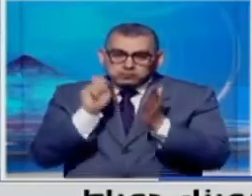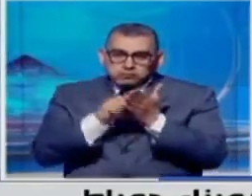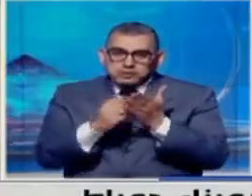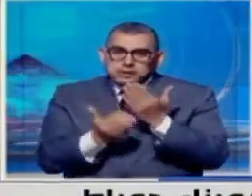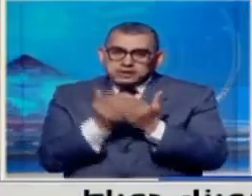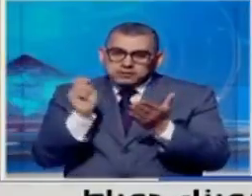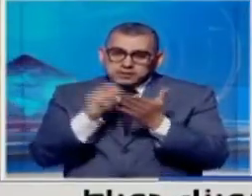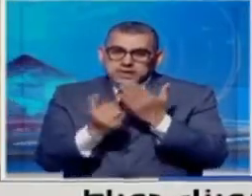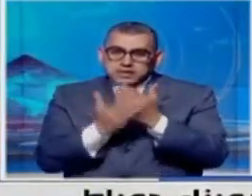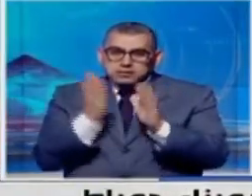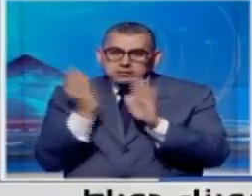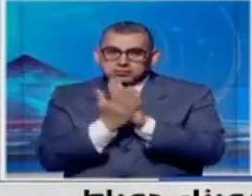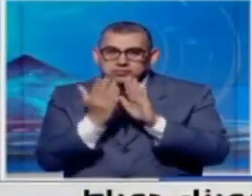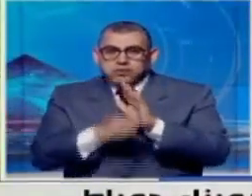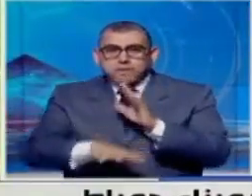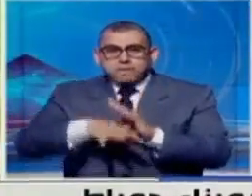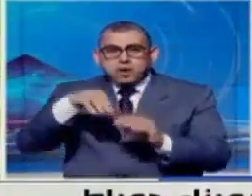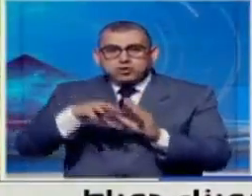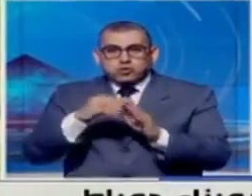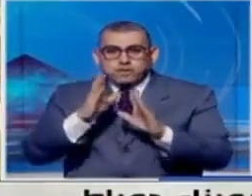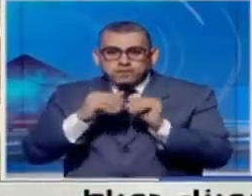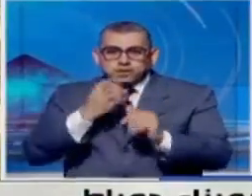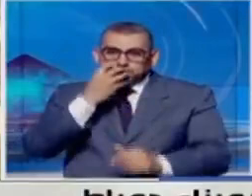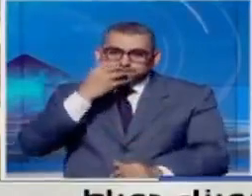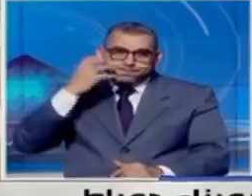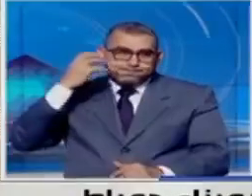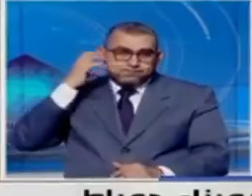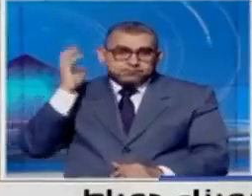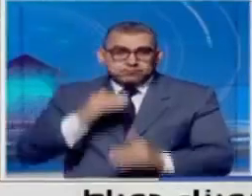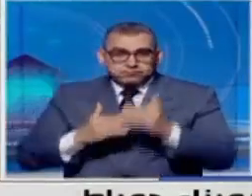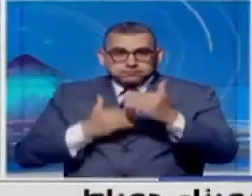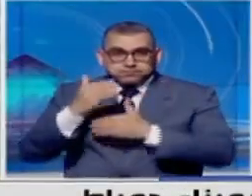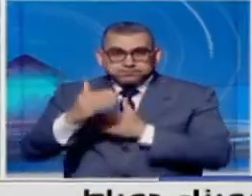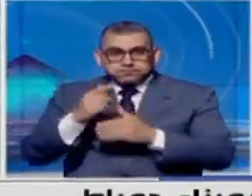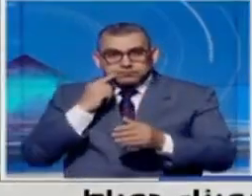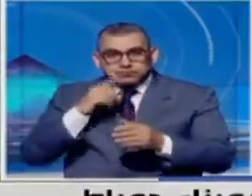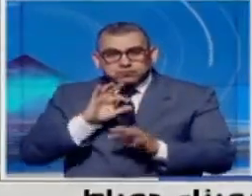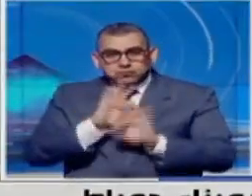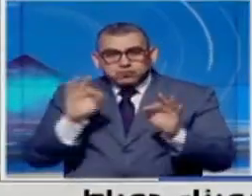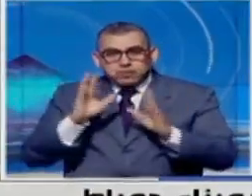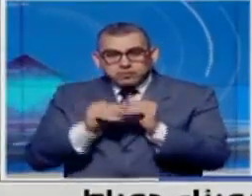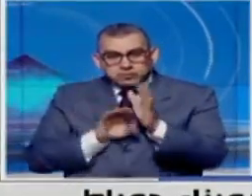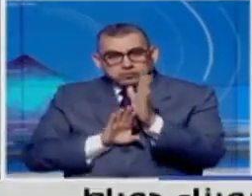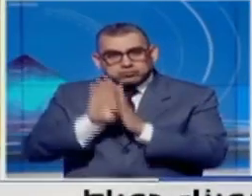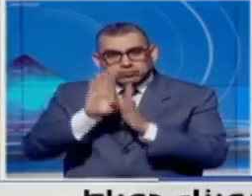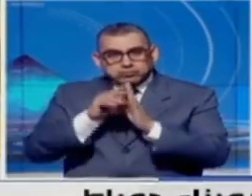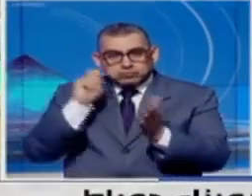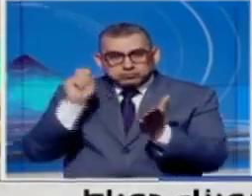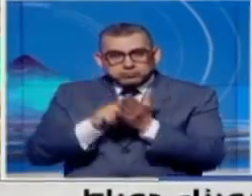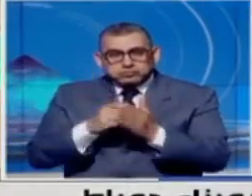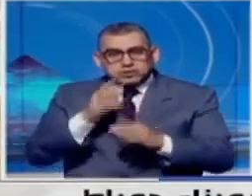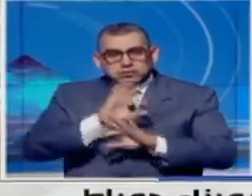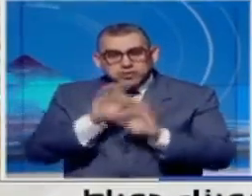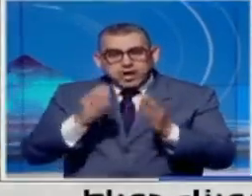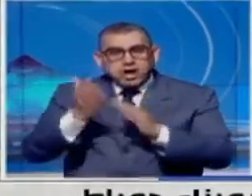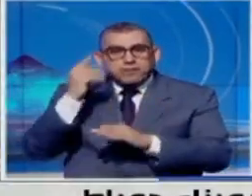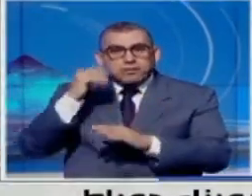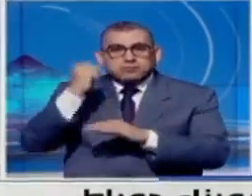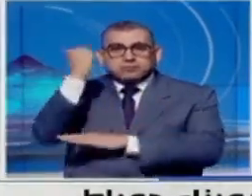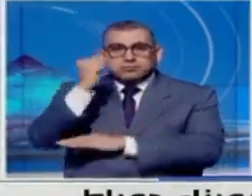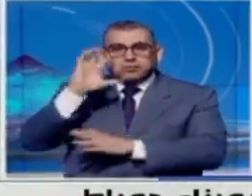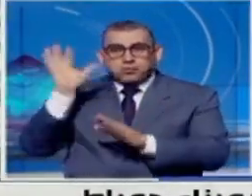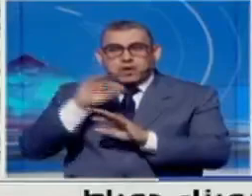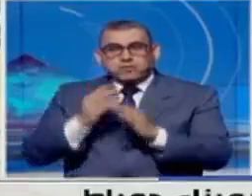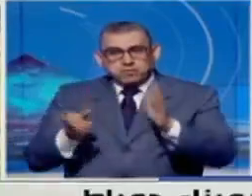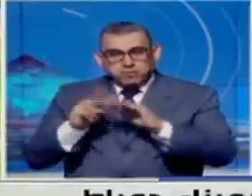في سجل مشروعات مصر العملاقه التي يسرع بفضلها الوطن التاريخ ليعود كما كان بين الكبار